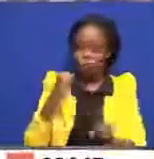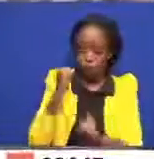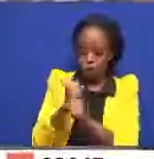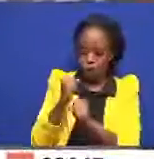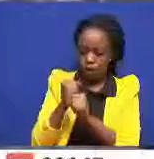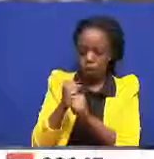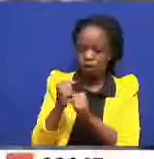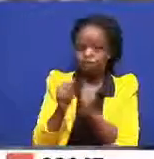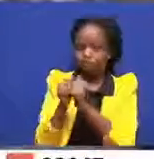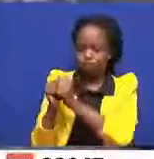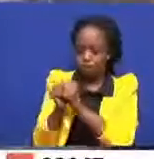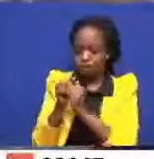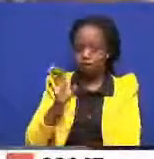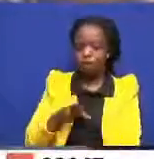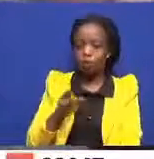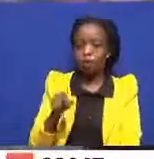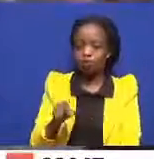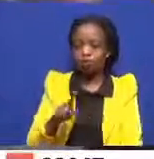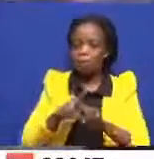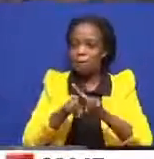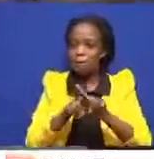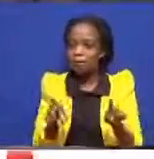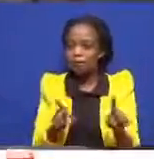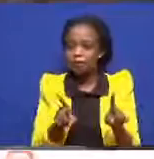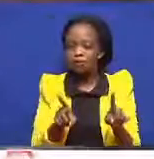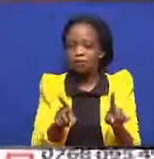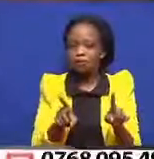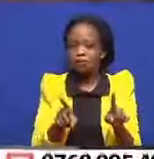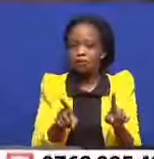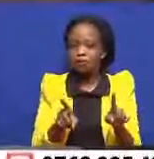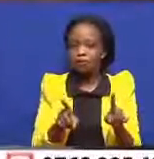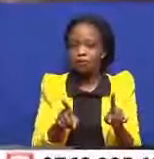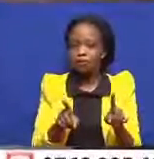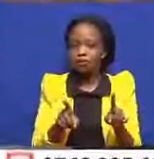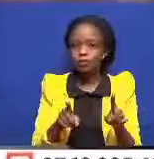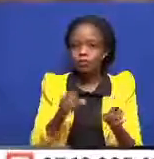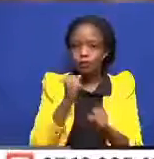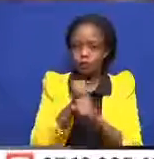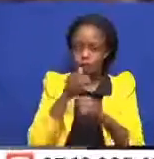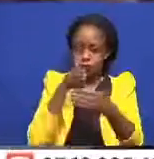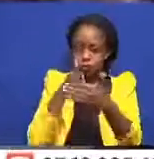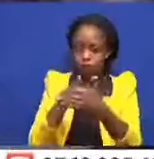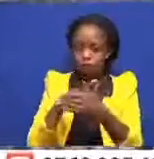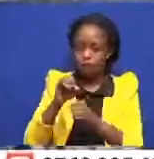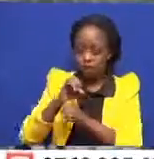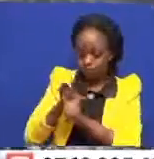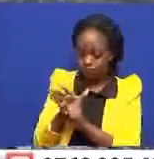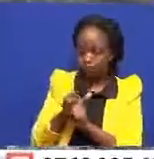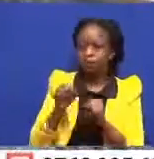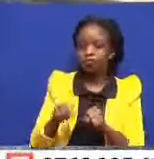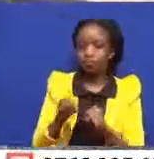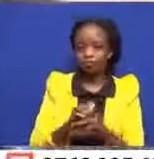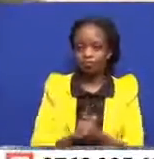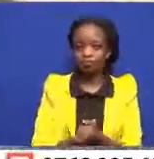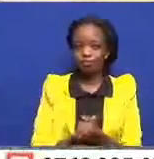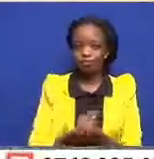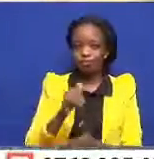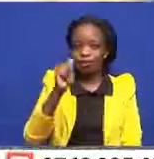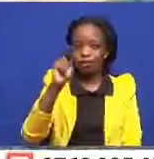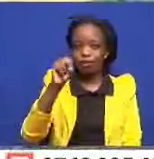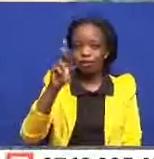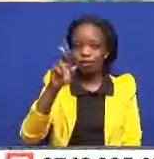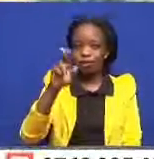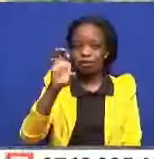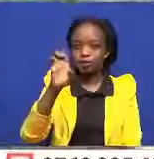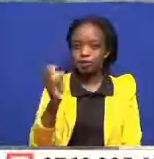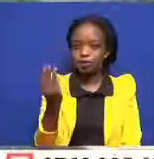kazi, lakini sasa kuna tulikuwa tumesimama kidogo sababu ya hili janga la corona. Andrew Opio, ambaye ni jirani wa